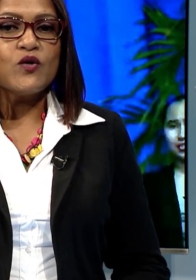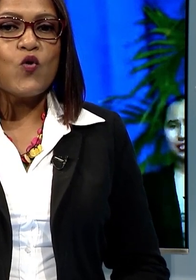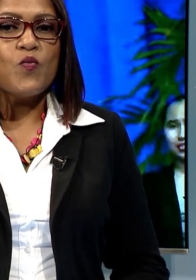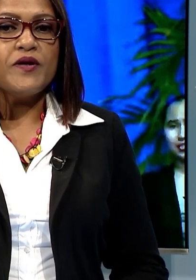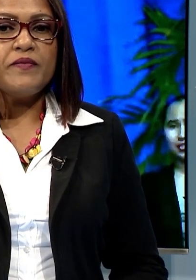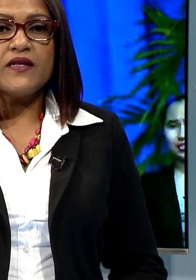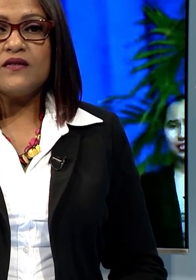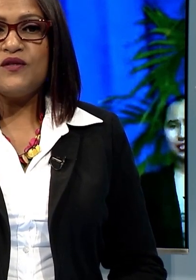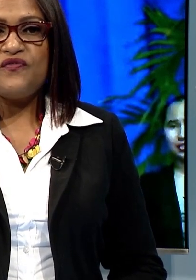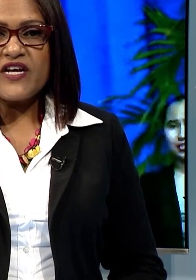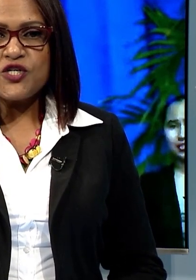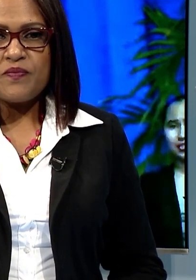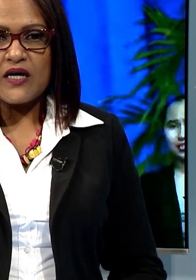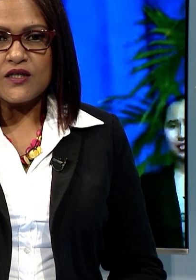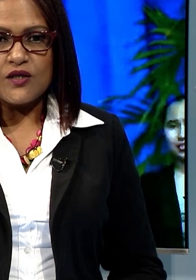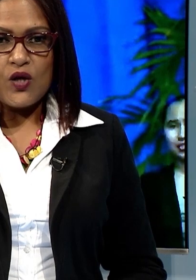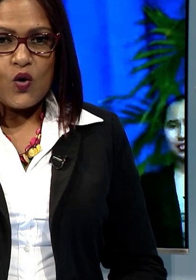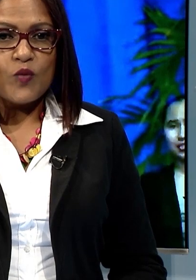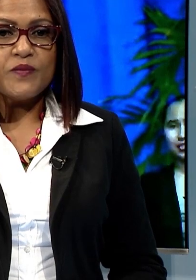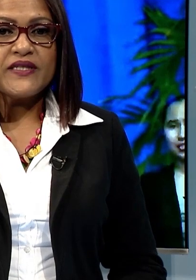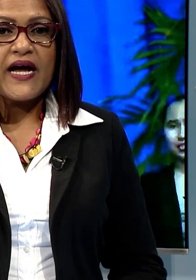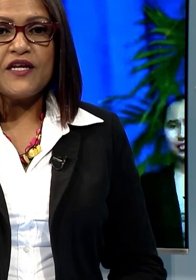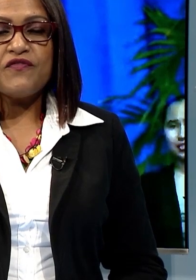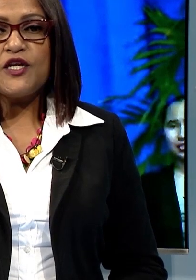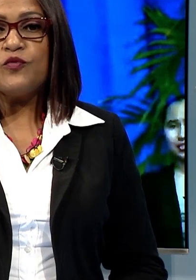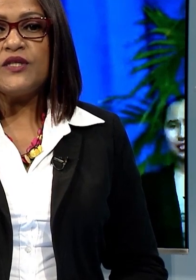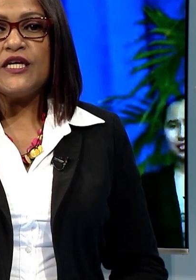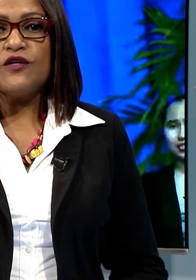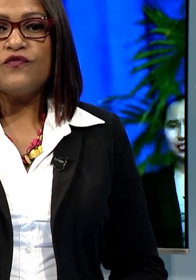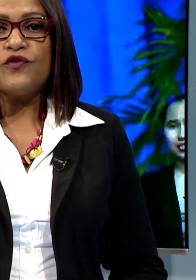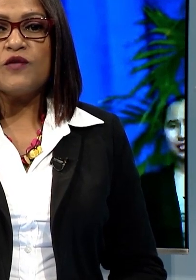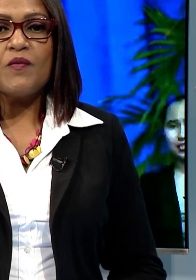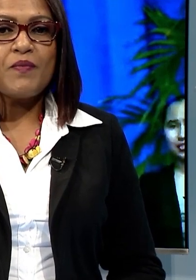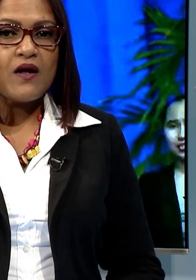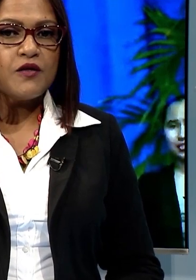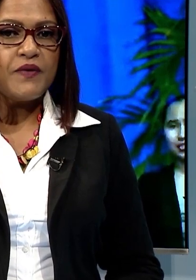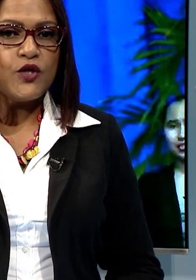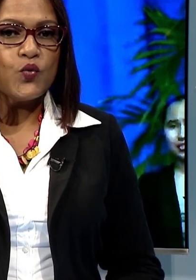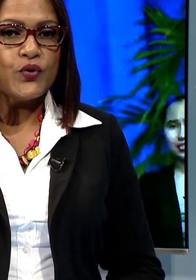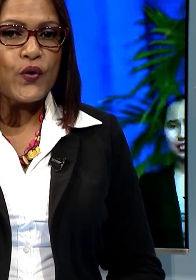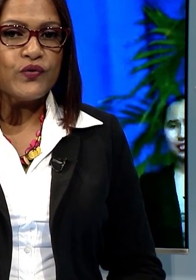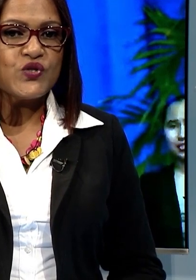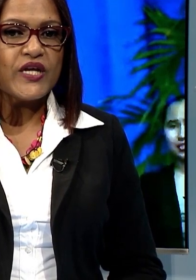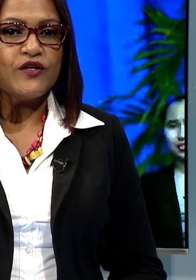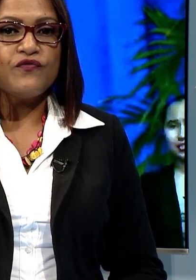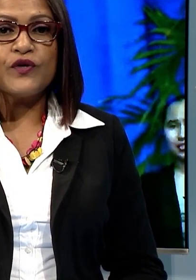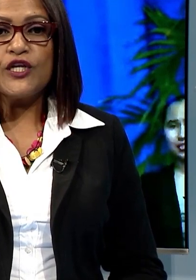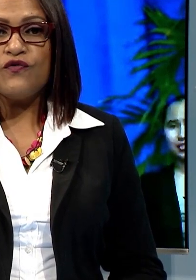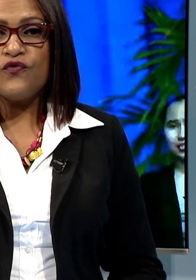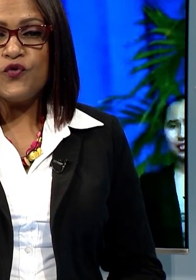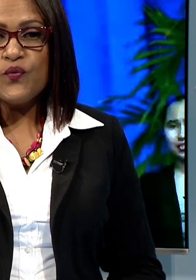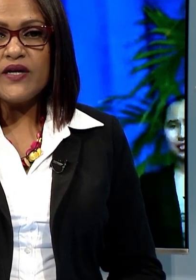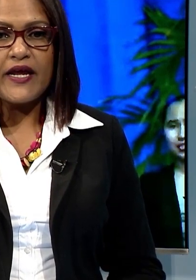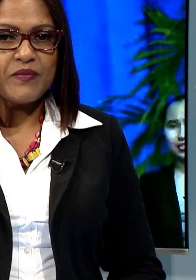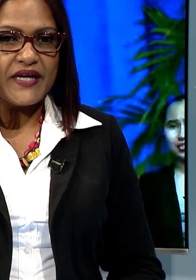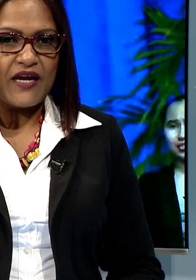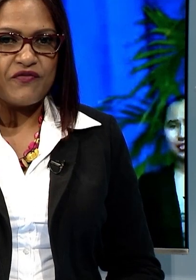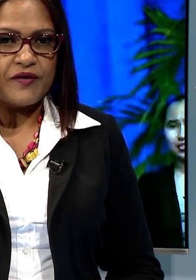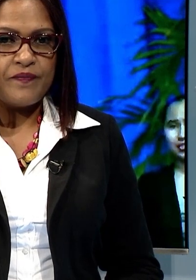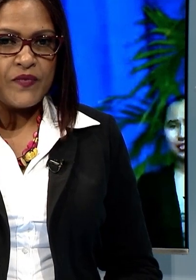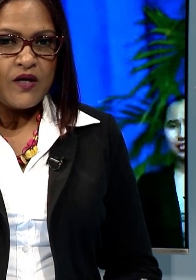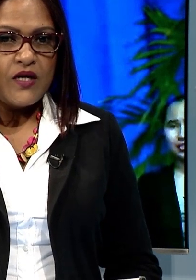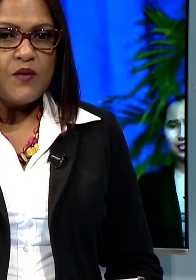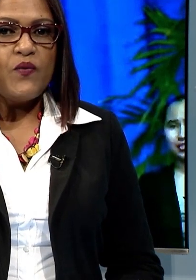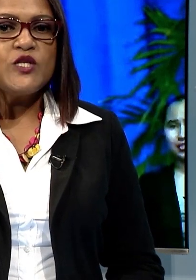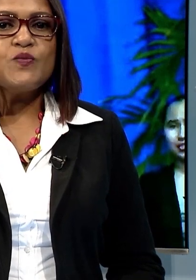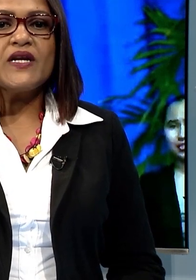er gesprekken komen met de diverse banken om de betaling van hypotheken voor een bepaalde periode uit te stellen voor individuen en